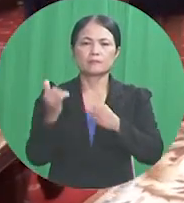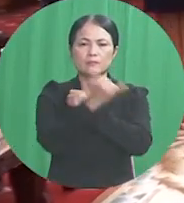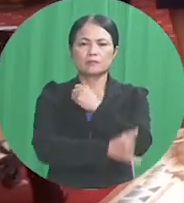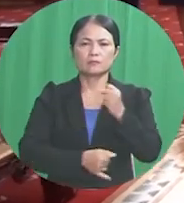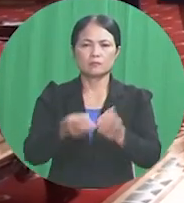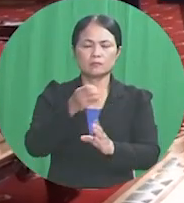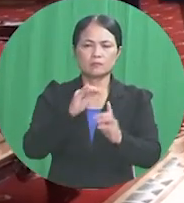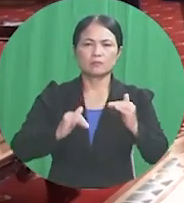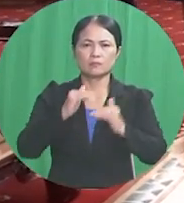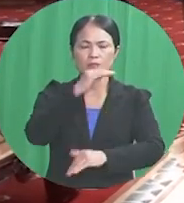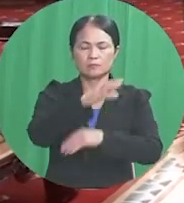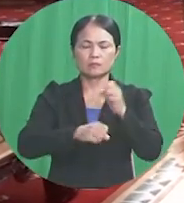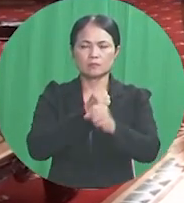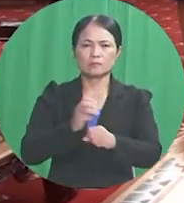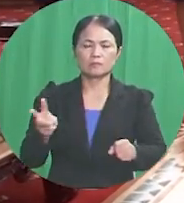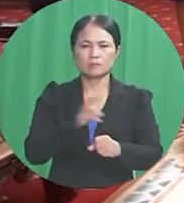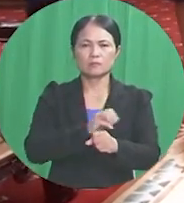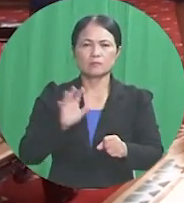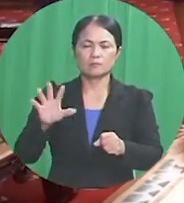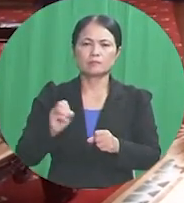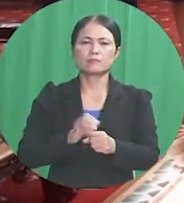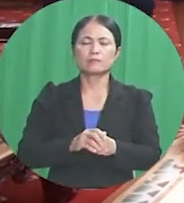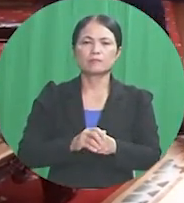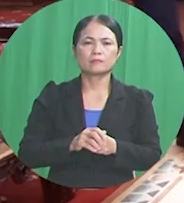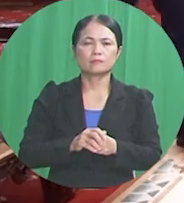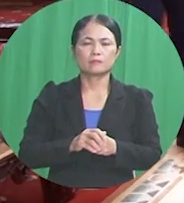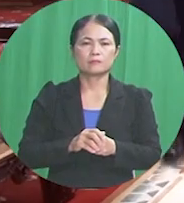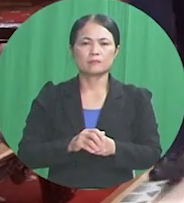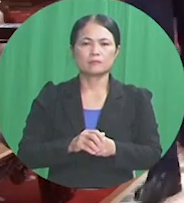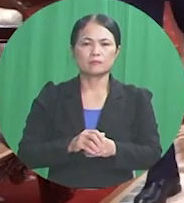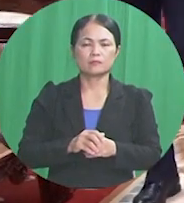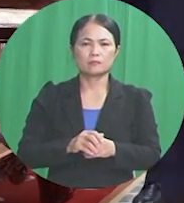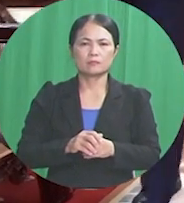มีนจำนวนปูในชนามปีปอนหาสับ